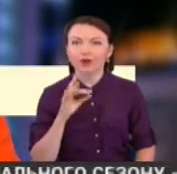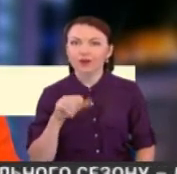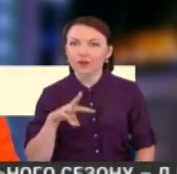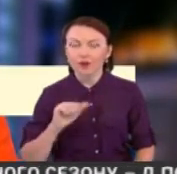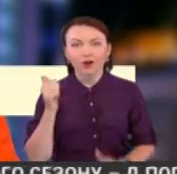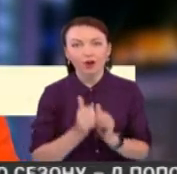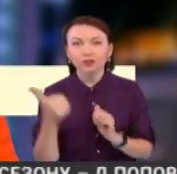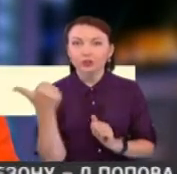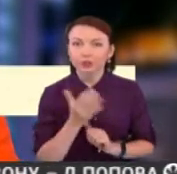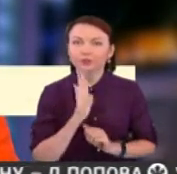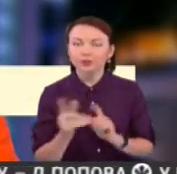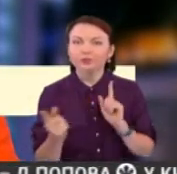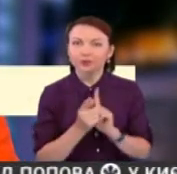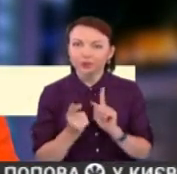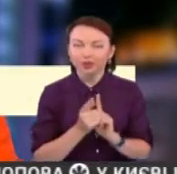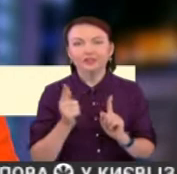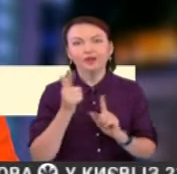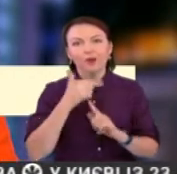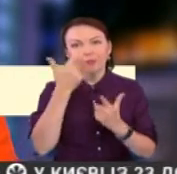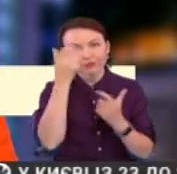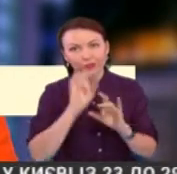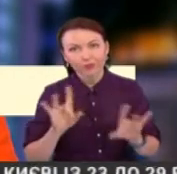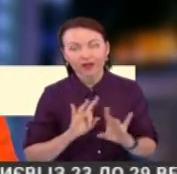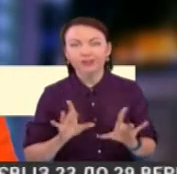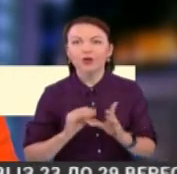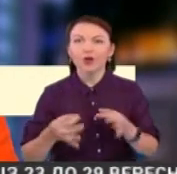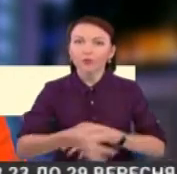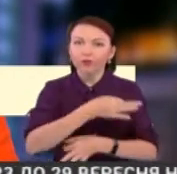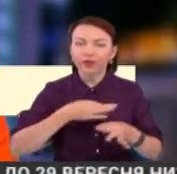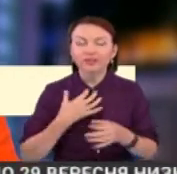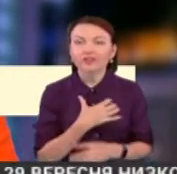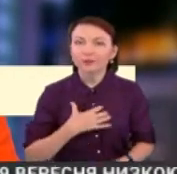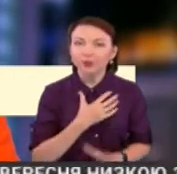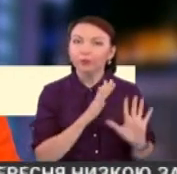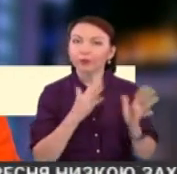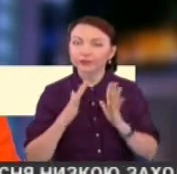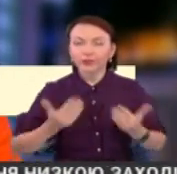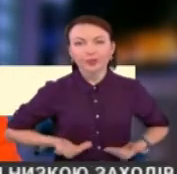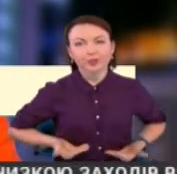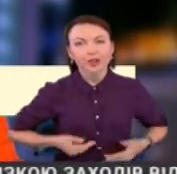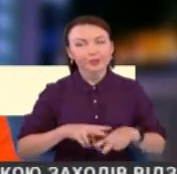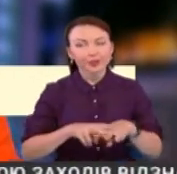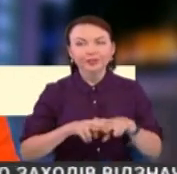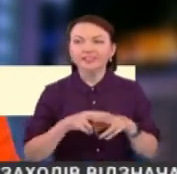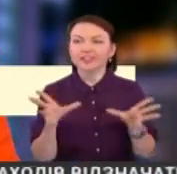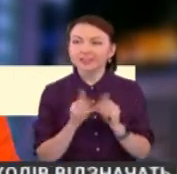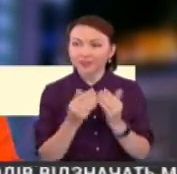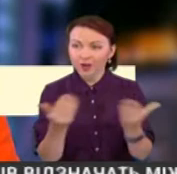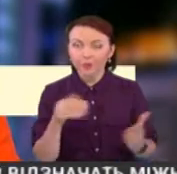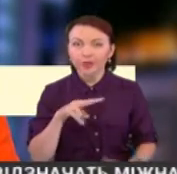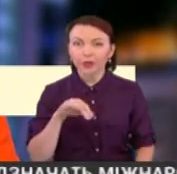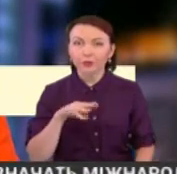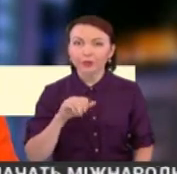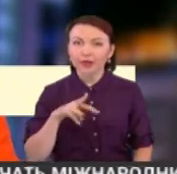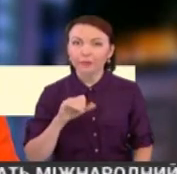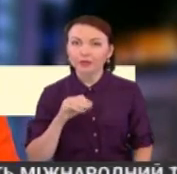з вами зустрічатися, повідомляти і обговорювати найактуальніші події з життя столиці. З вами Людмила Пастушок, і